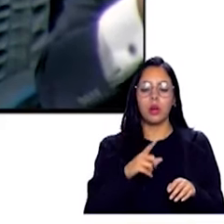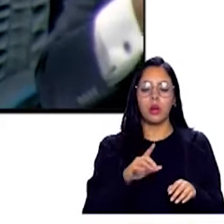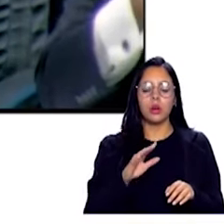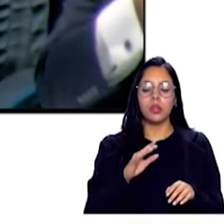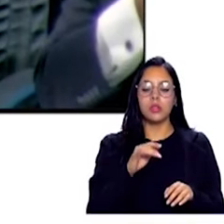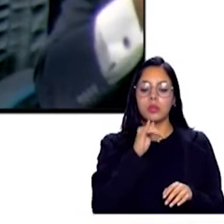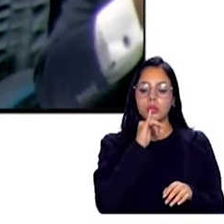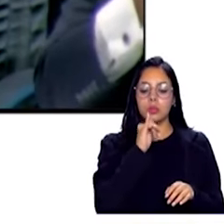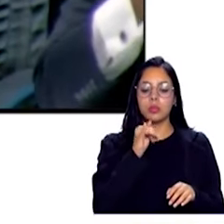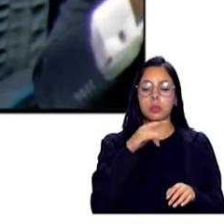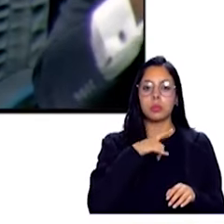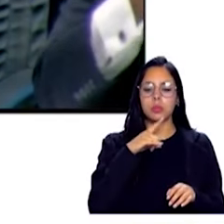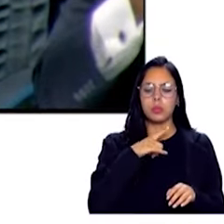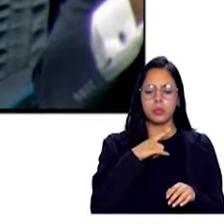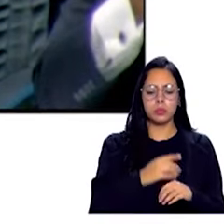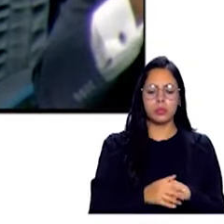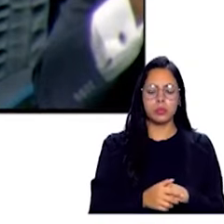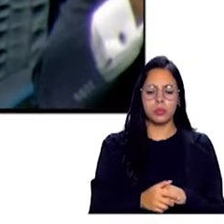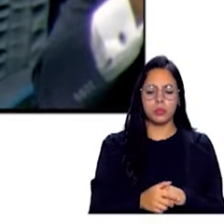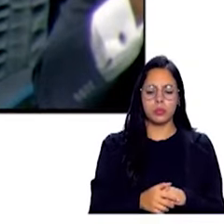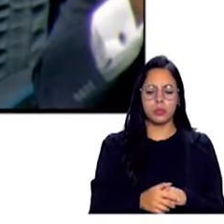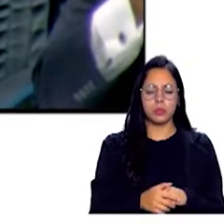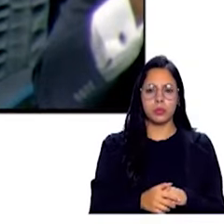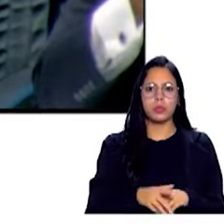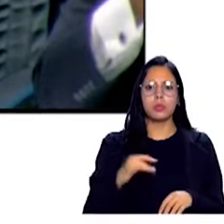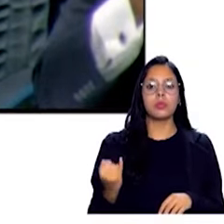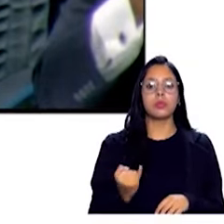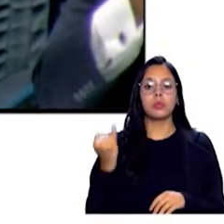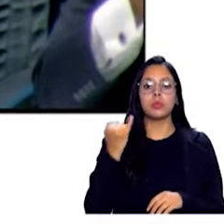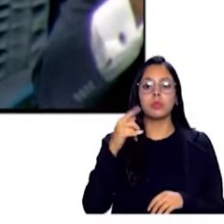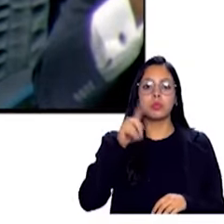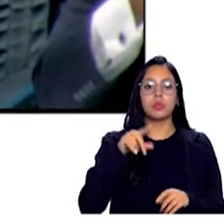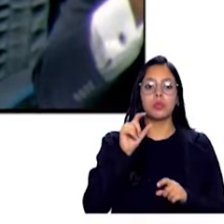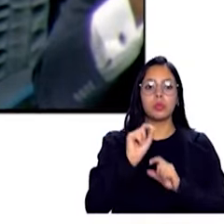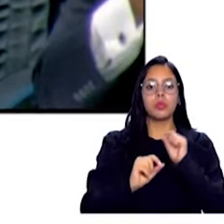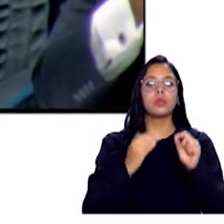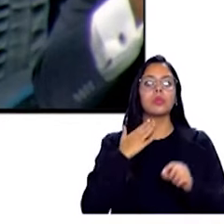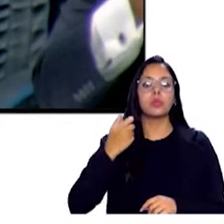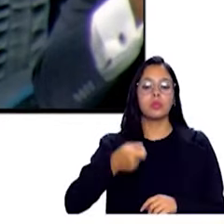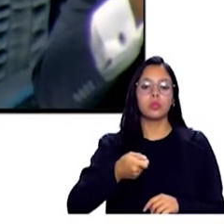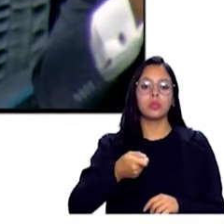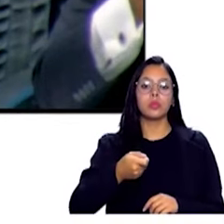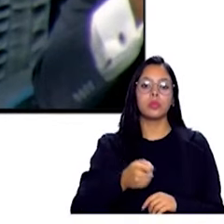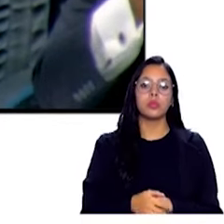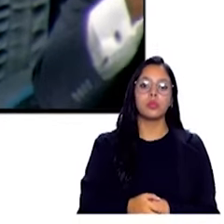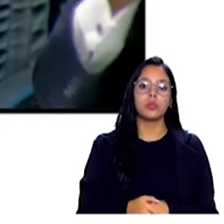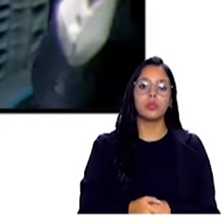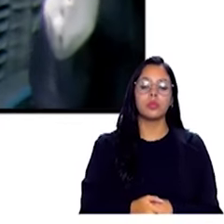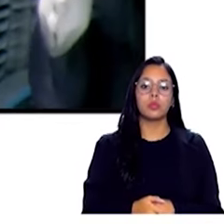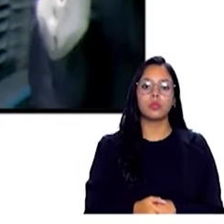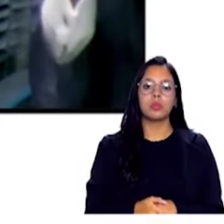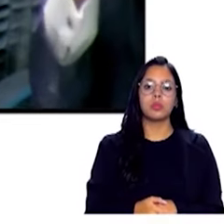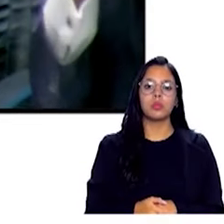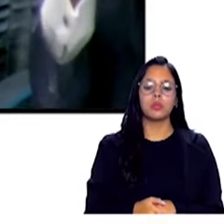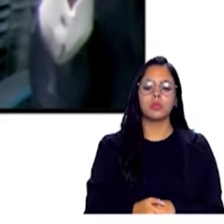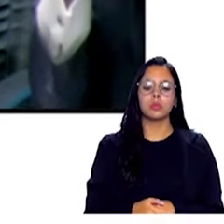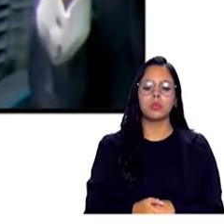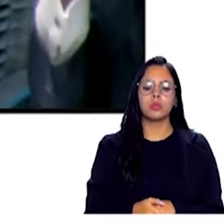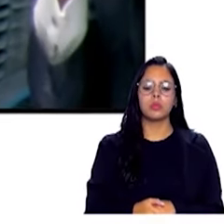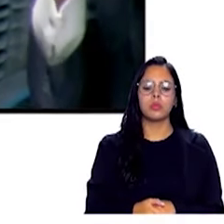des juges qui vu de l'extérieur peut sembler assez miraculeux